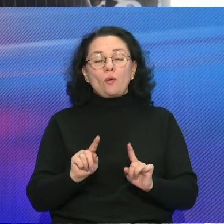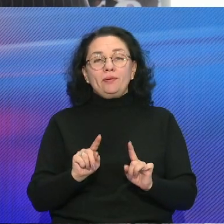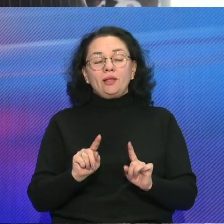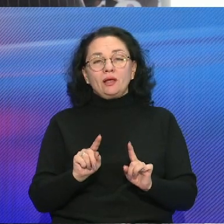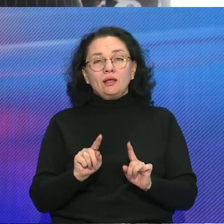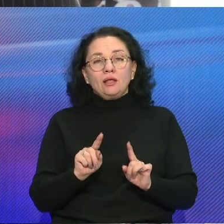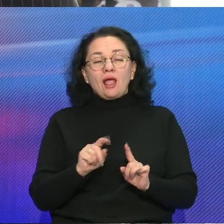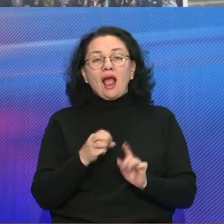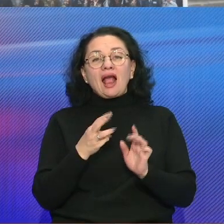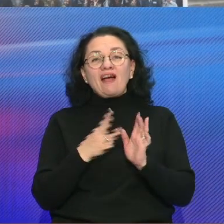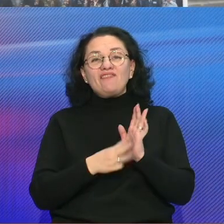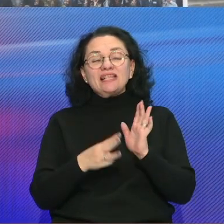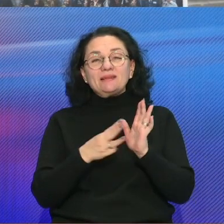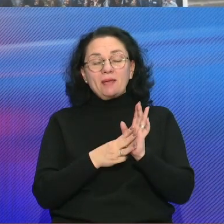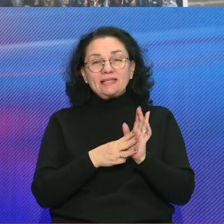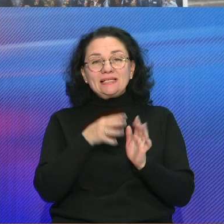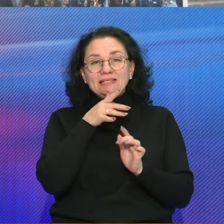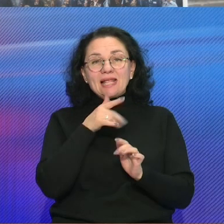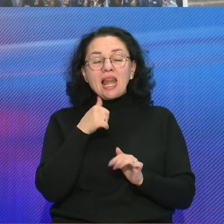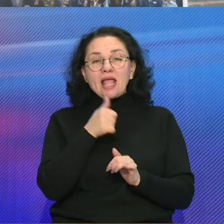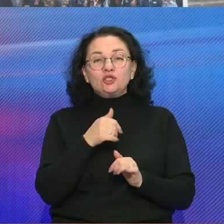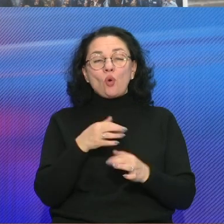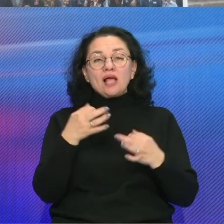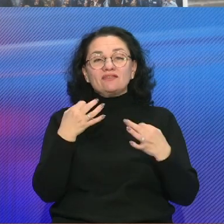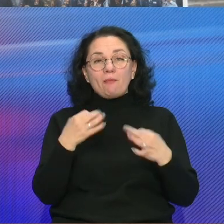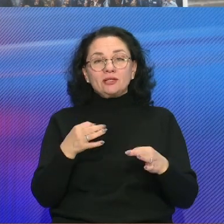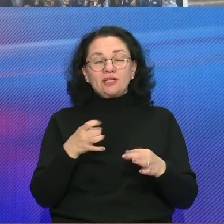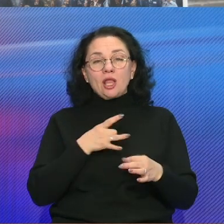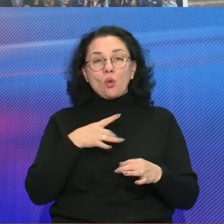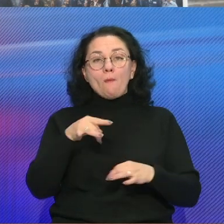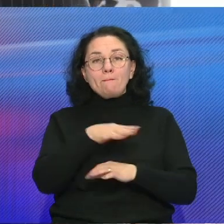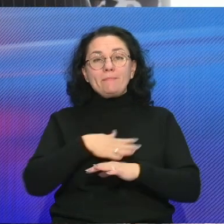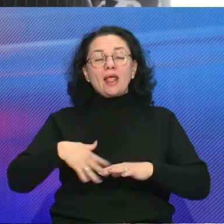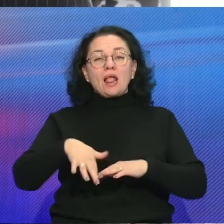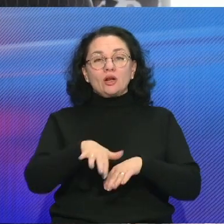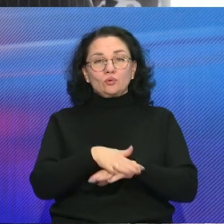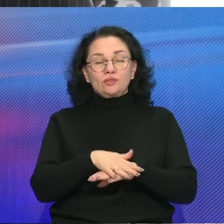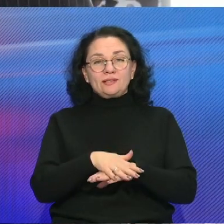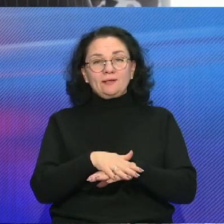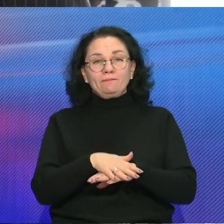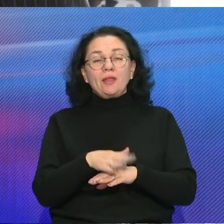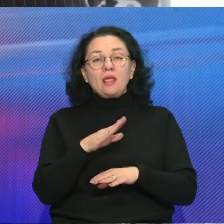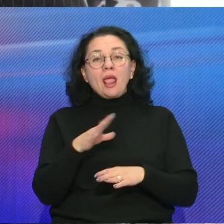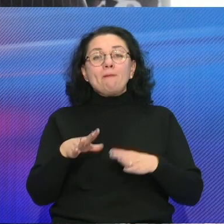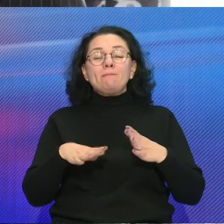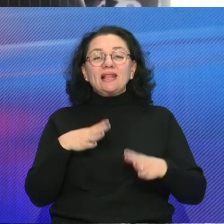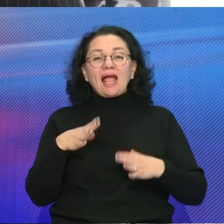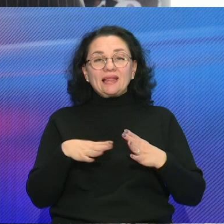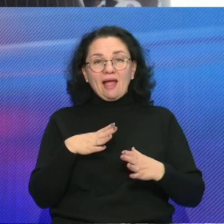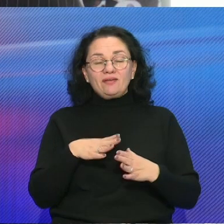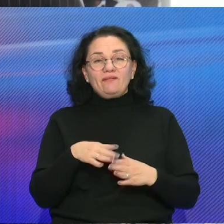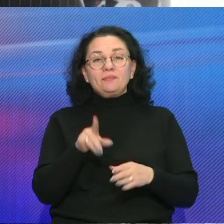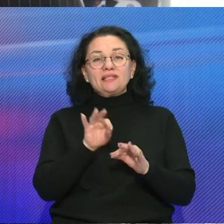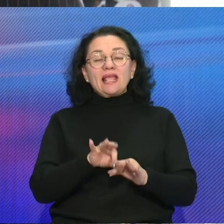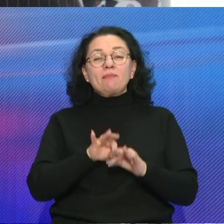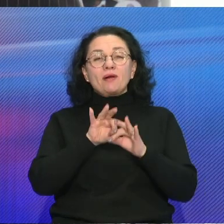вот к 80-летию освобождения Республики Беларусь. Мы очень активно всегда и участвуем в подготовке, и когда проводится.